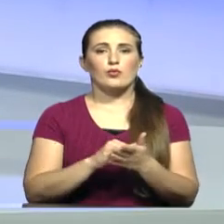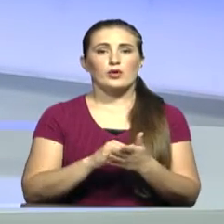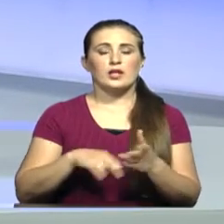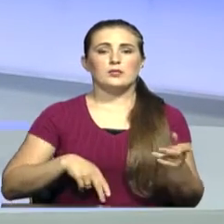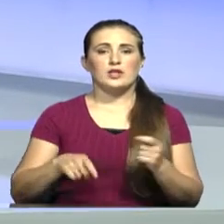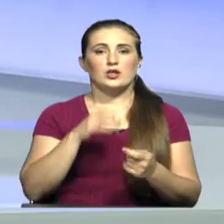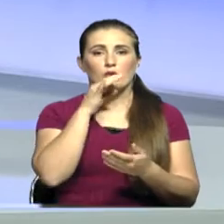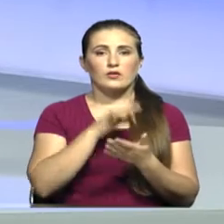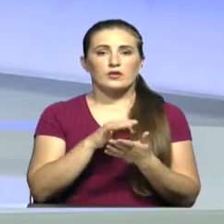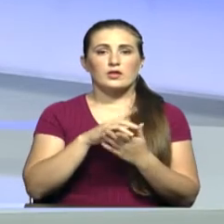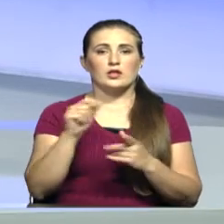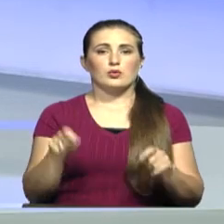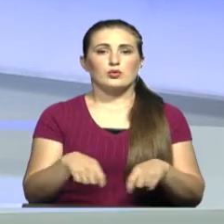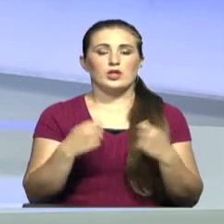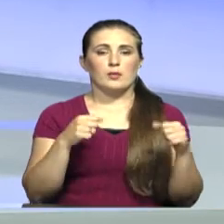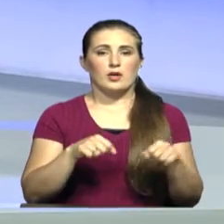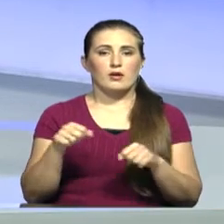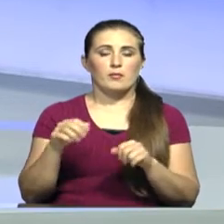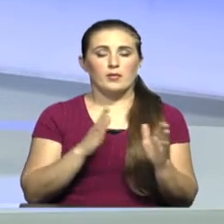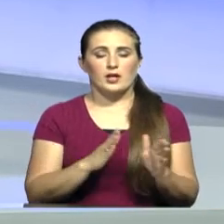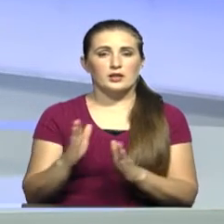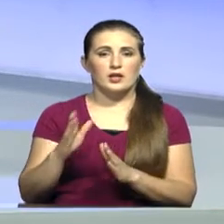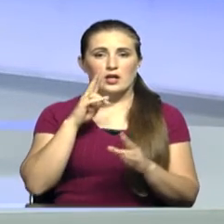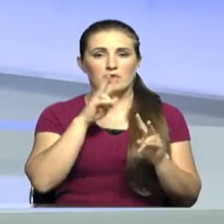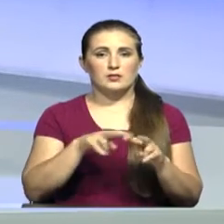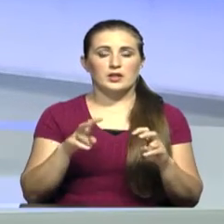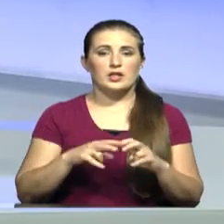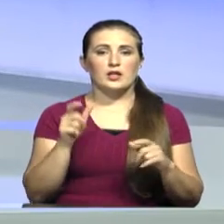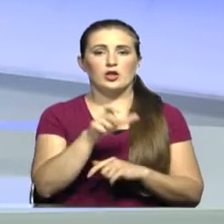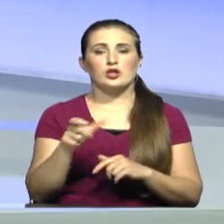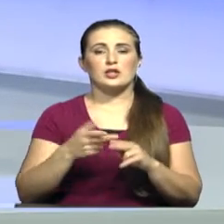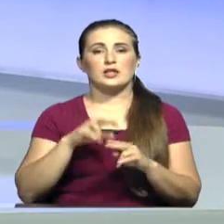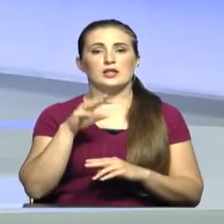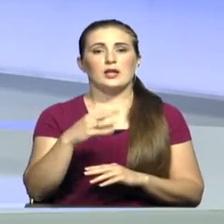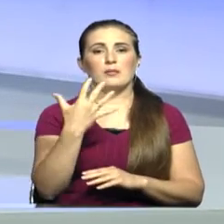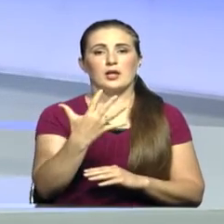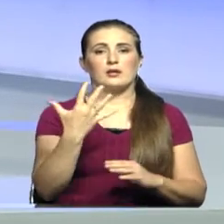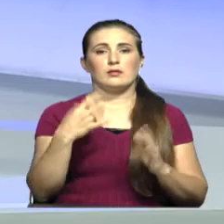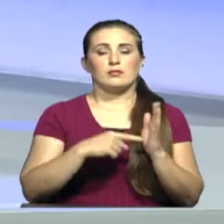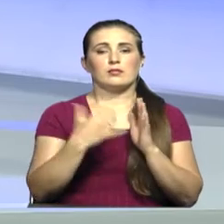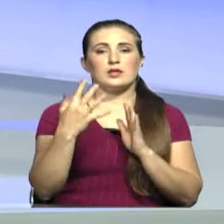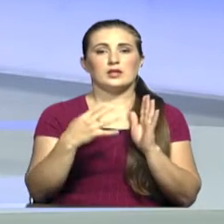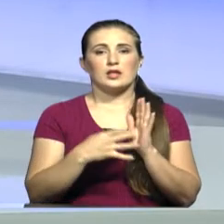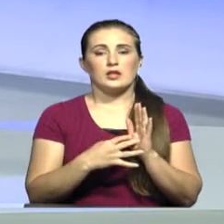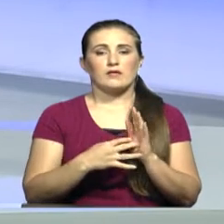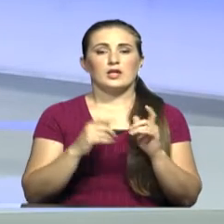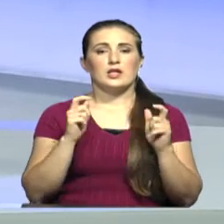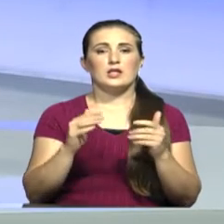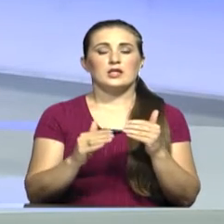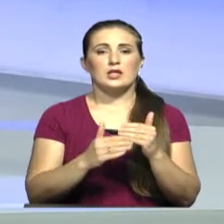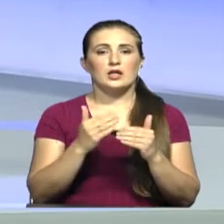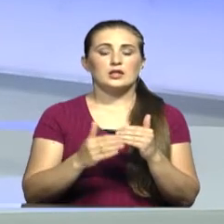административная ответственность за нарушение порядка рассмотрения обращений граждан. Это статья 5.59 данного кодекса. Санкция указанной